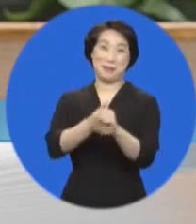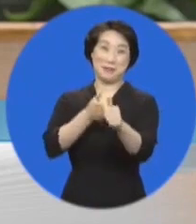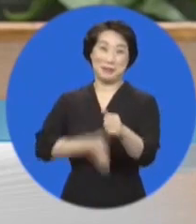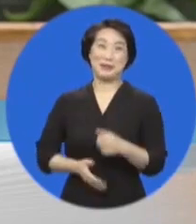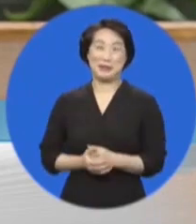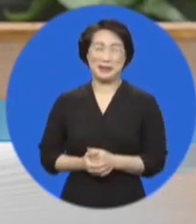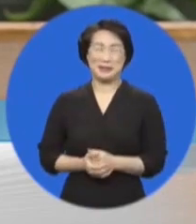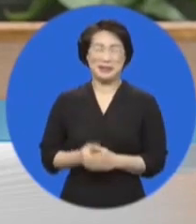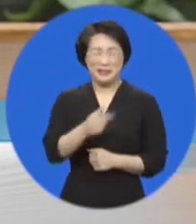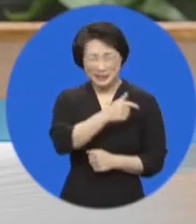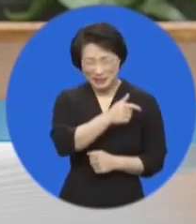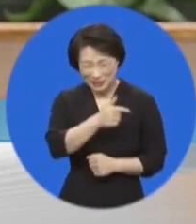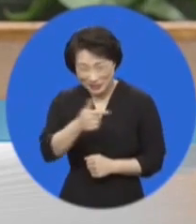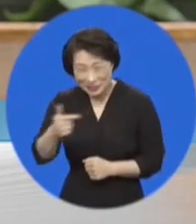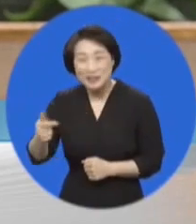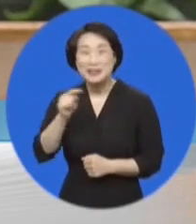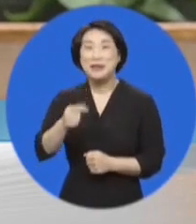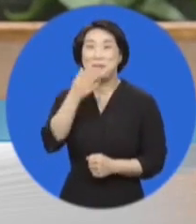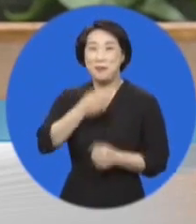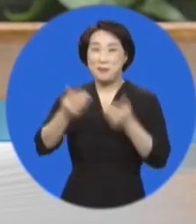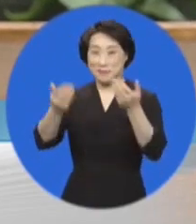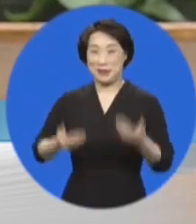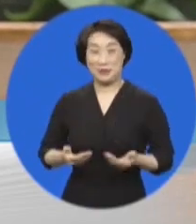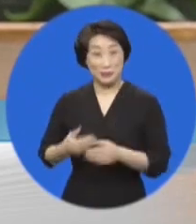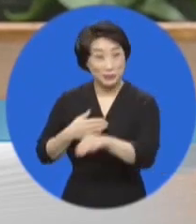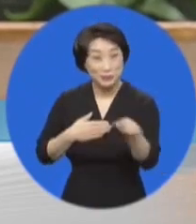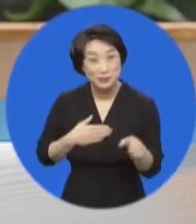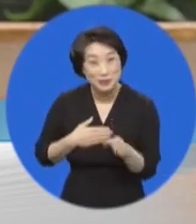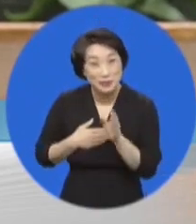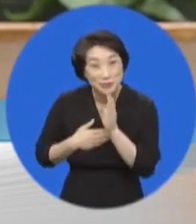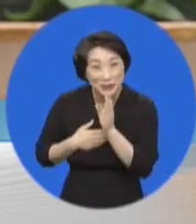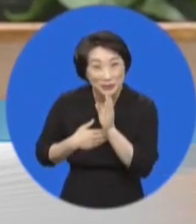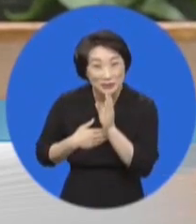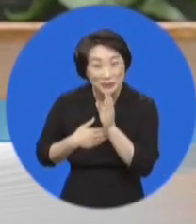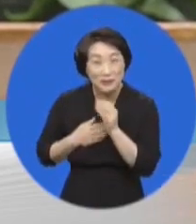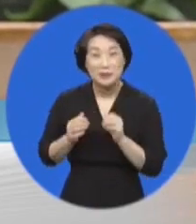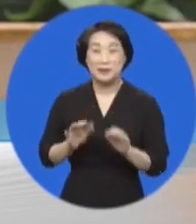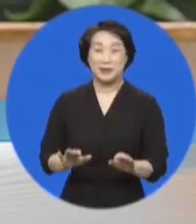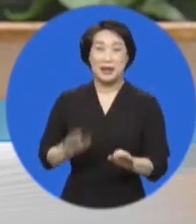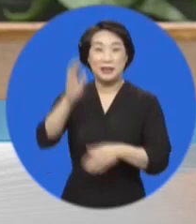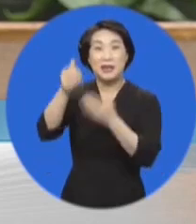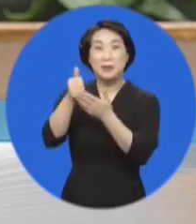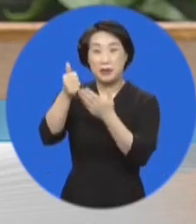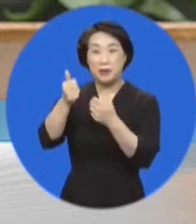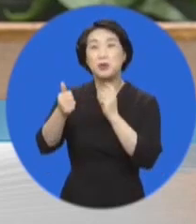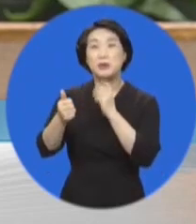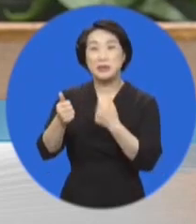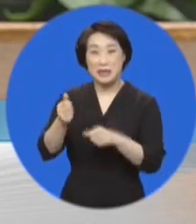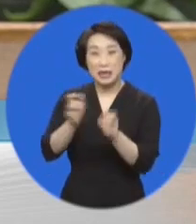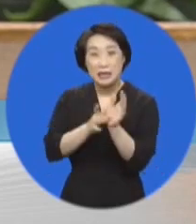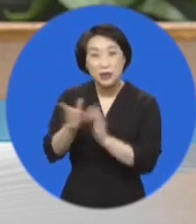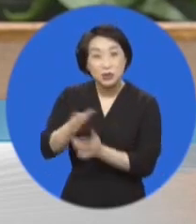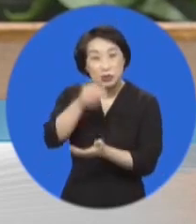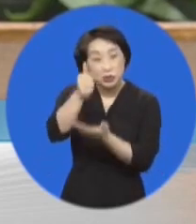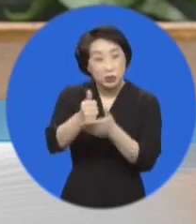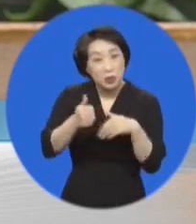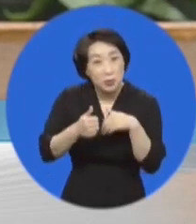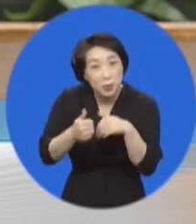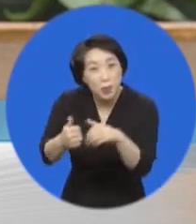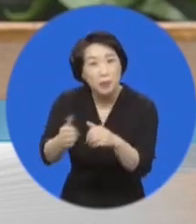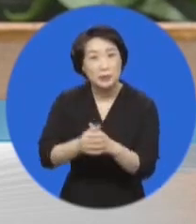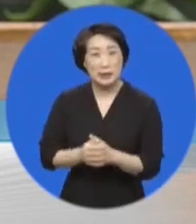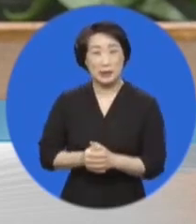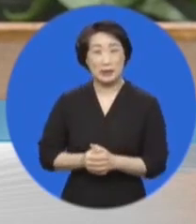이런 어마어마한 기업의 축복을 위하여 하나님은 자기 독생자 예수